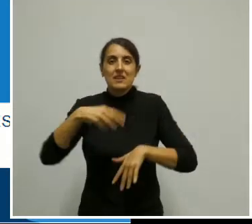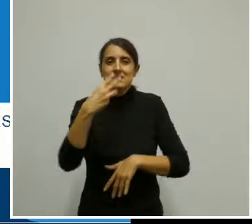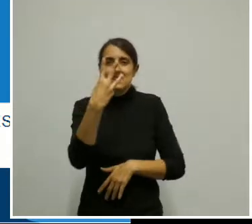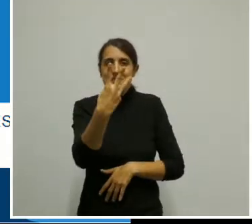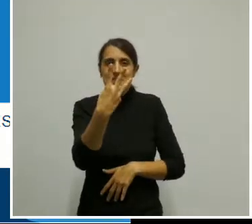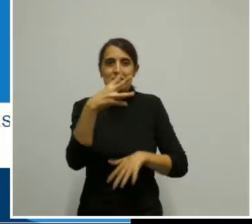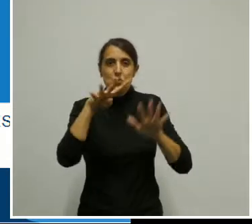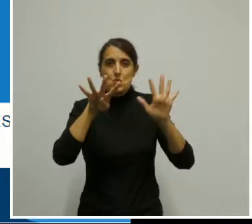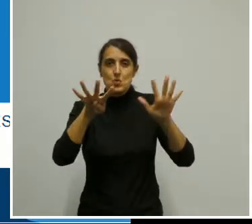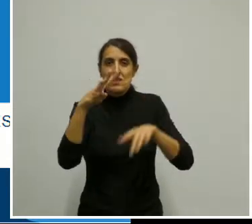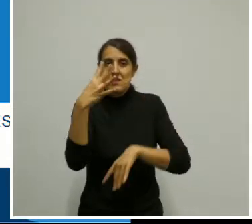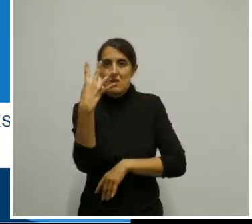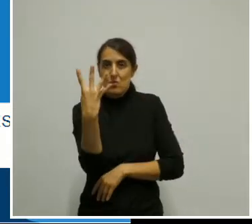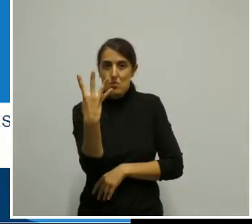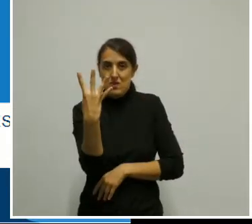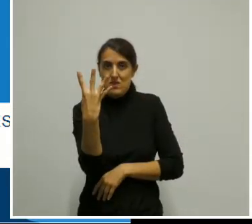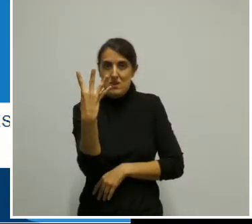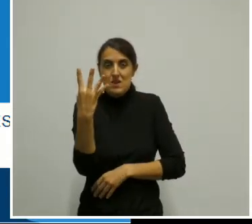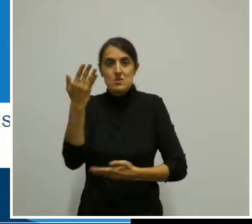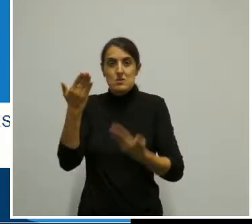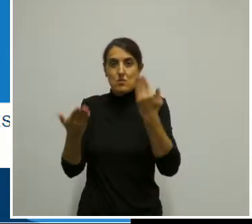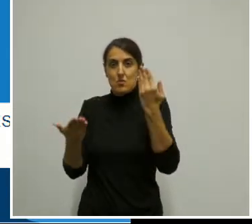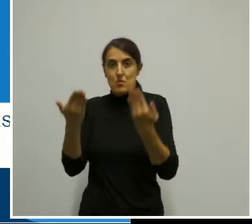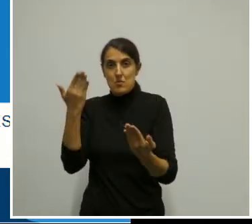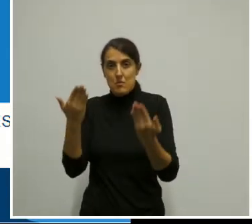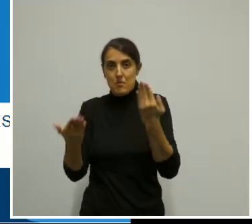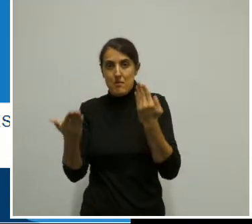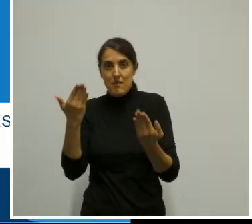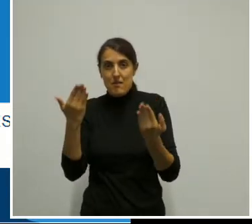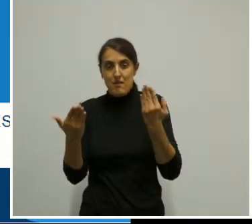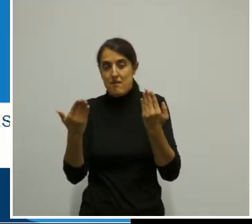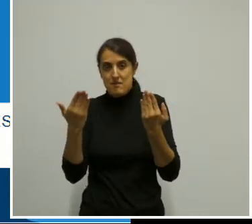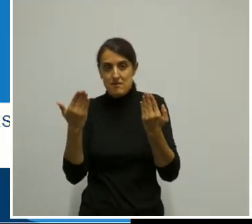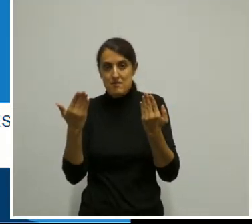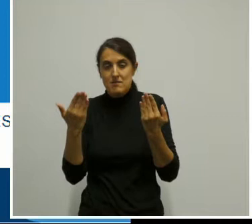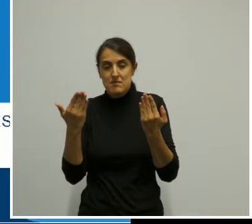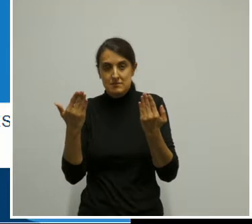10.494 respecte a com estàvem fa